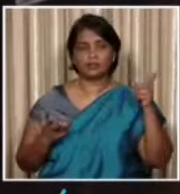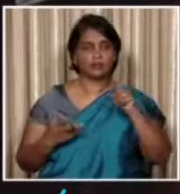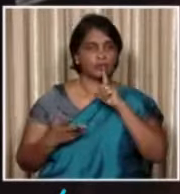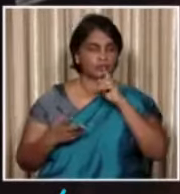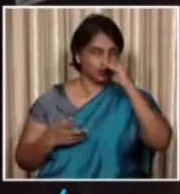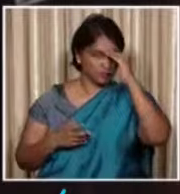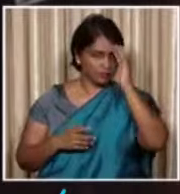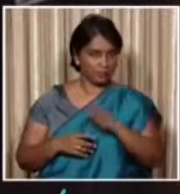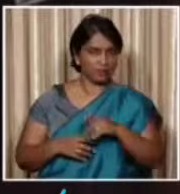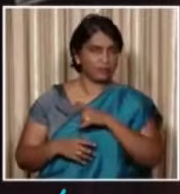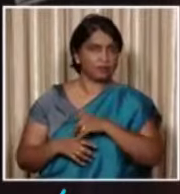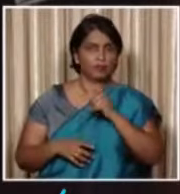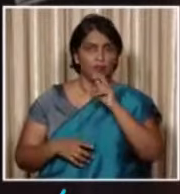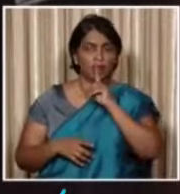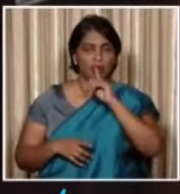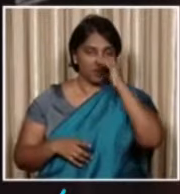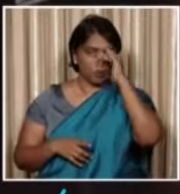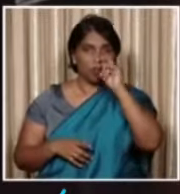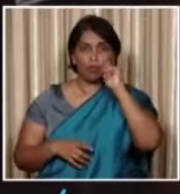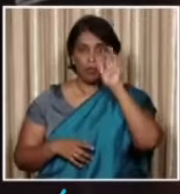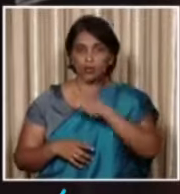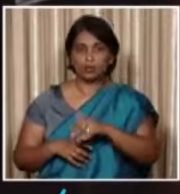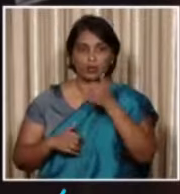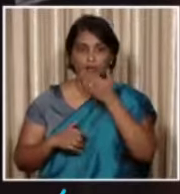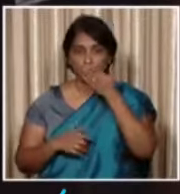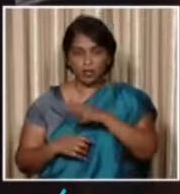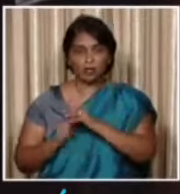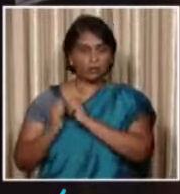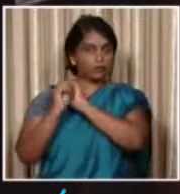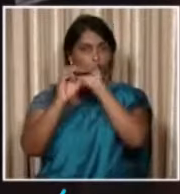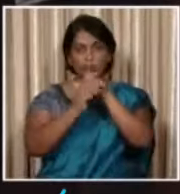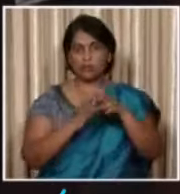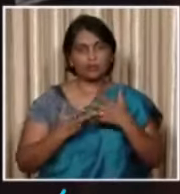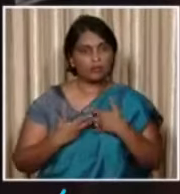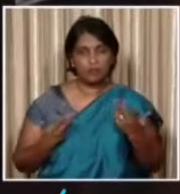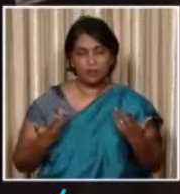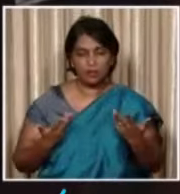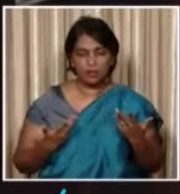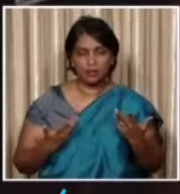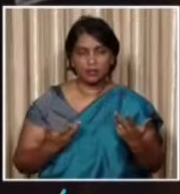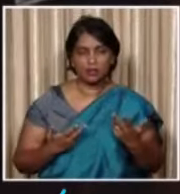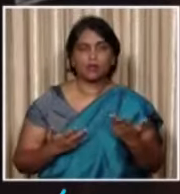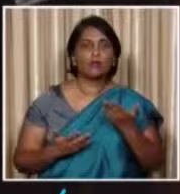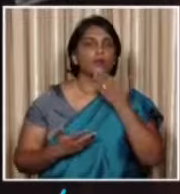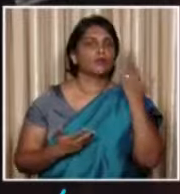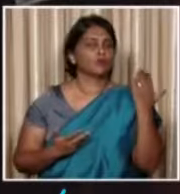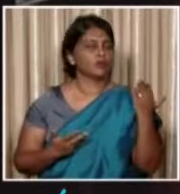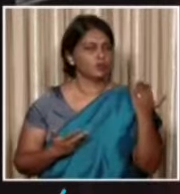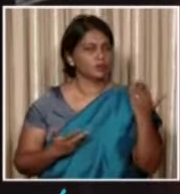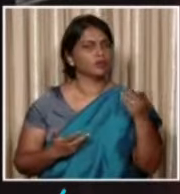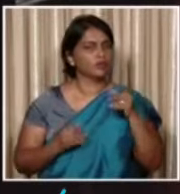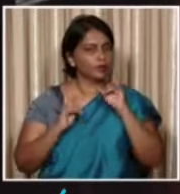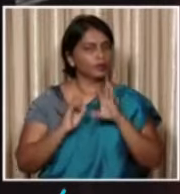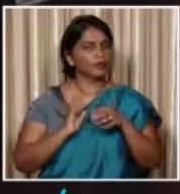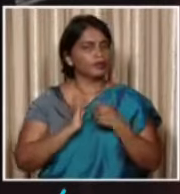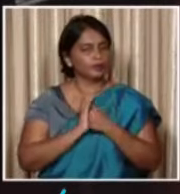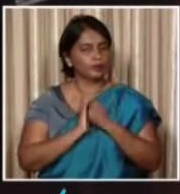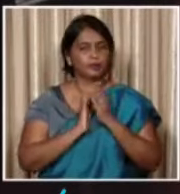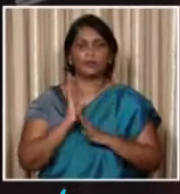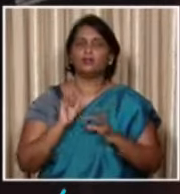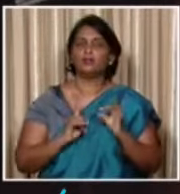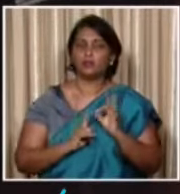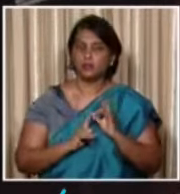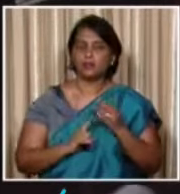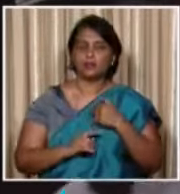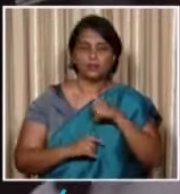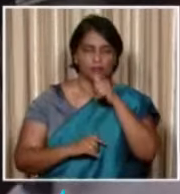කථානායක වුණා කියලා කථානායකගේ පුතාට ඒ සුසුකම් තියනවා නම් ඒ තැනට යන්න පුළුවන් කමක් නැද්ද? යන්න පුළුවන්. ඒ නිසා ගරු මන්ත්‍රීතුමනි